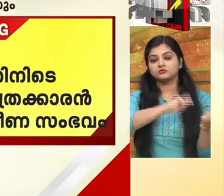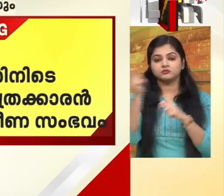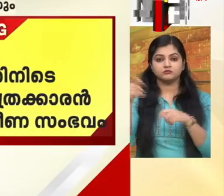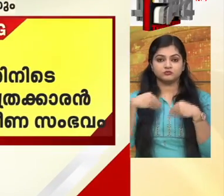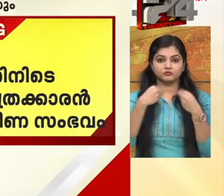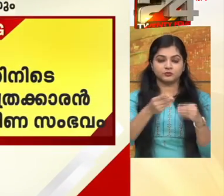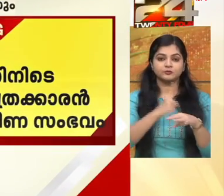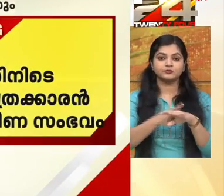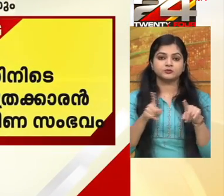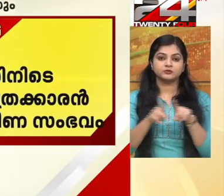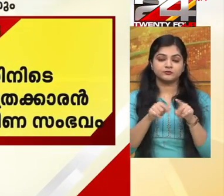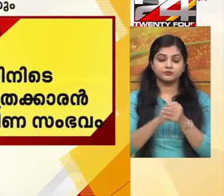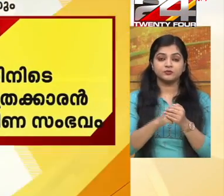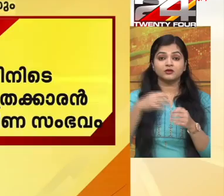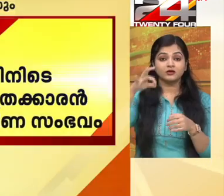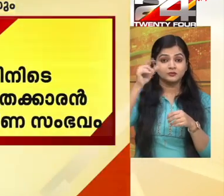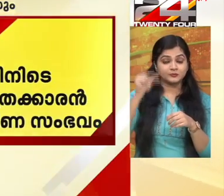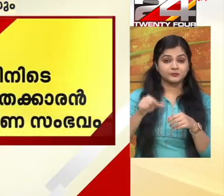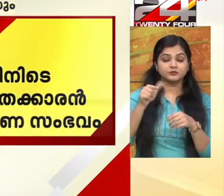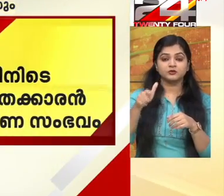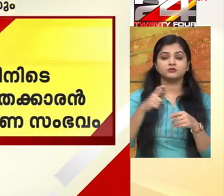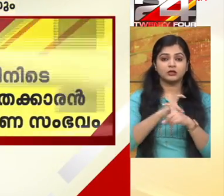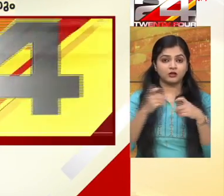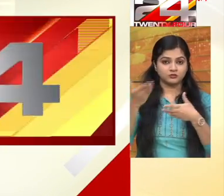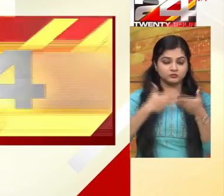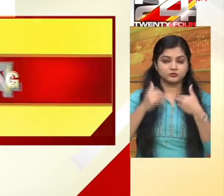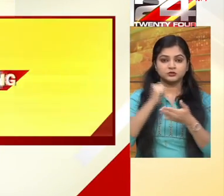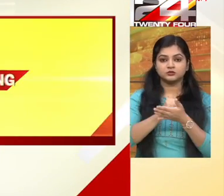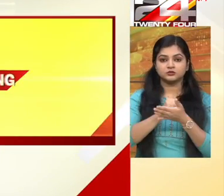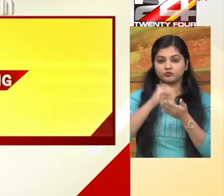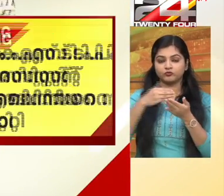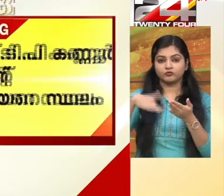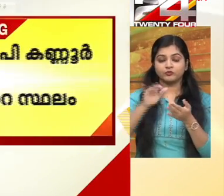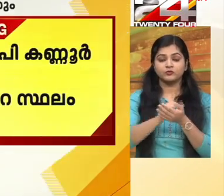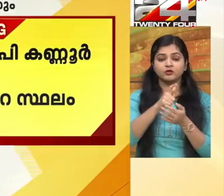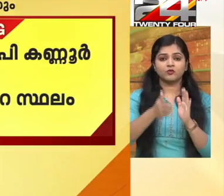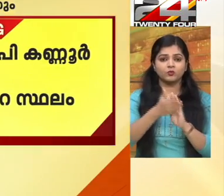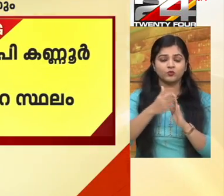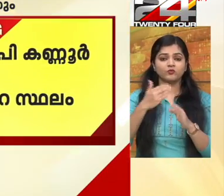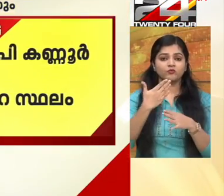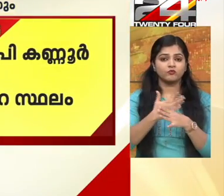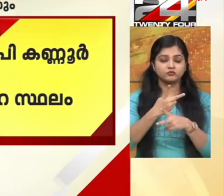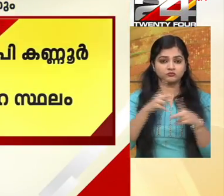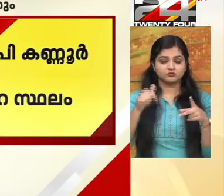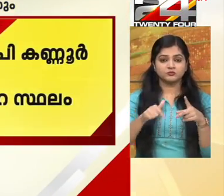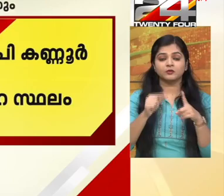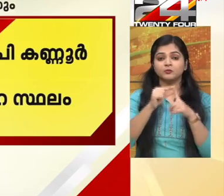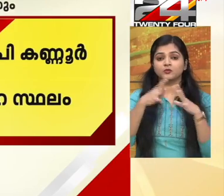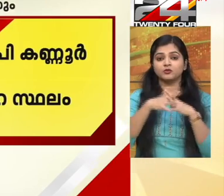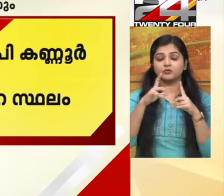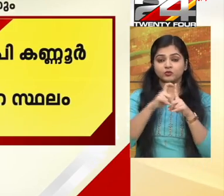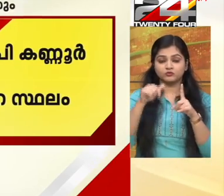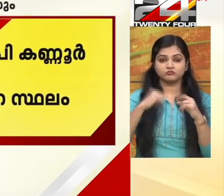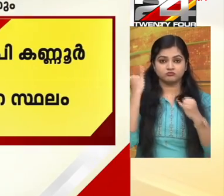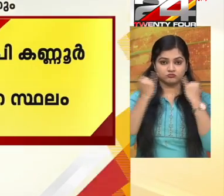ഇതിന് പുറമെ കരാറുകാരനോട് വിശദീകരണം ചോദിക്കാൻ തീരുമാനിച്ചിട്ടുണ്ട്. ഒപ്പം തന്നെ ഈ സംഭവത്തെക്കുറിച്ചും അവിടുത്തെ നിർമ്മാണ പ്രവർത്തനങ്ങളെക്കുറിച്ചും പൊതുമരാമത്ത് വിജിലൻസ്